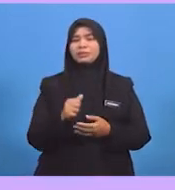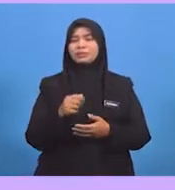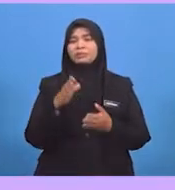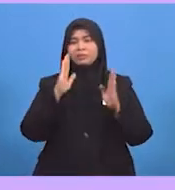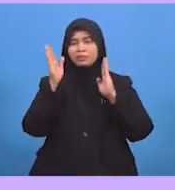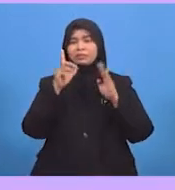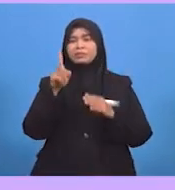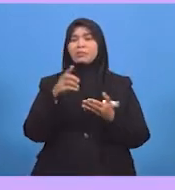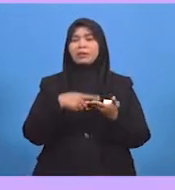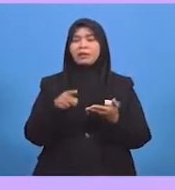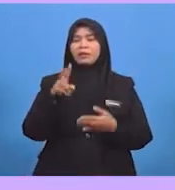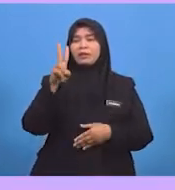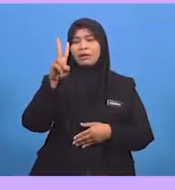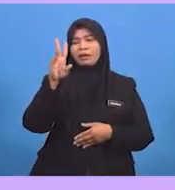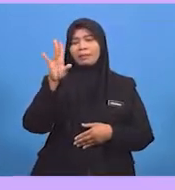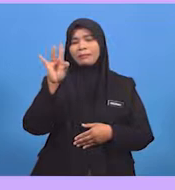membayar RM